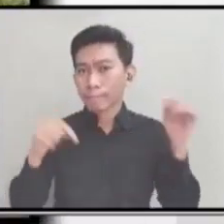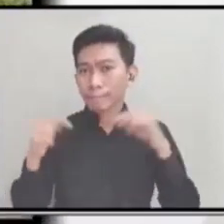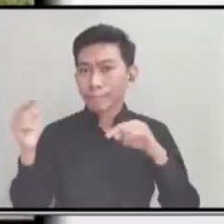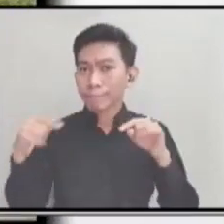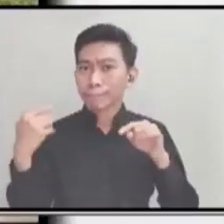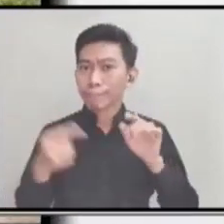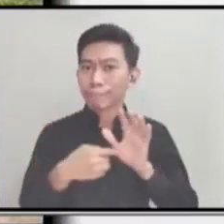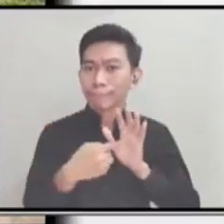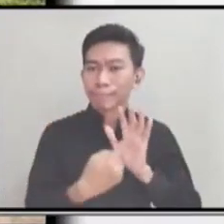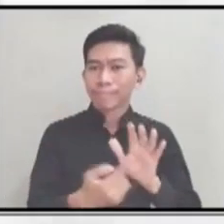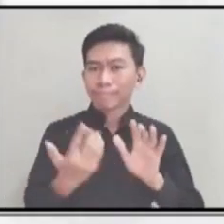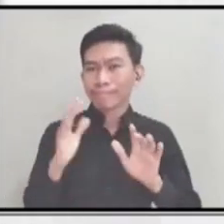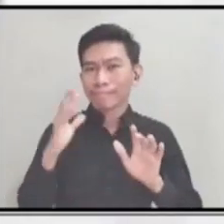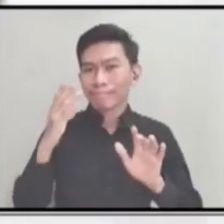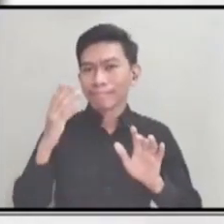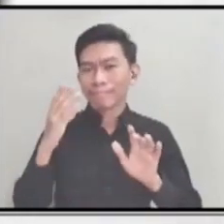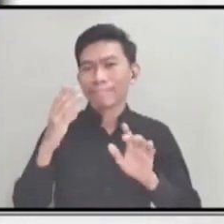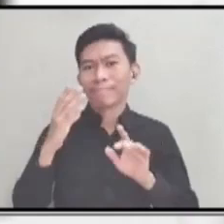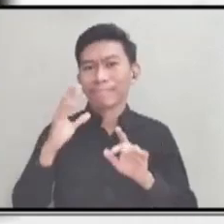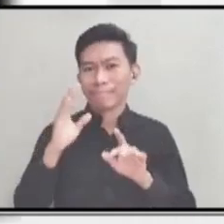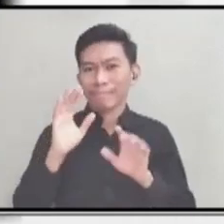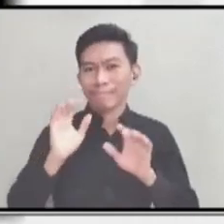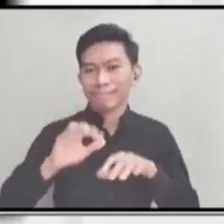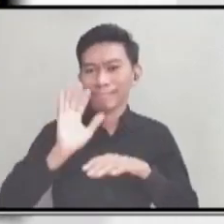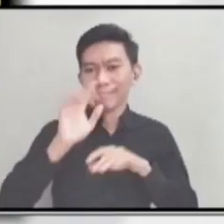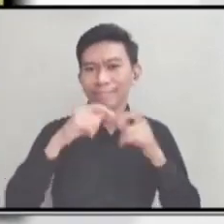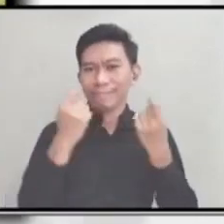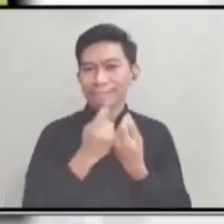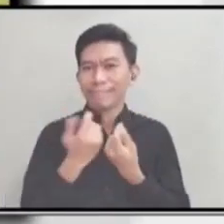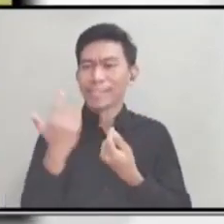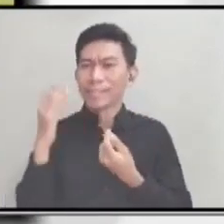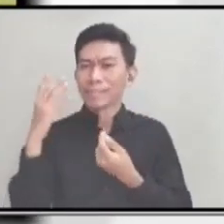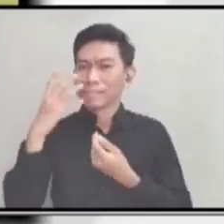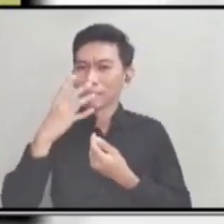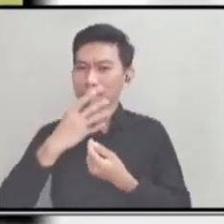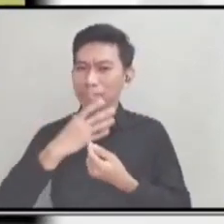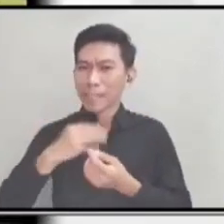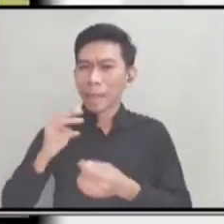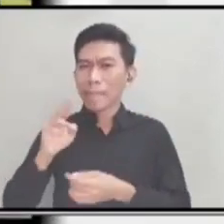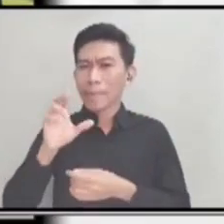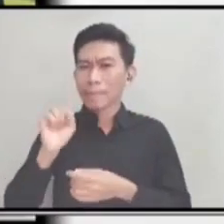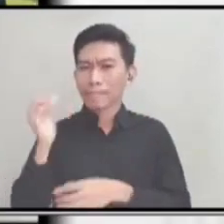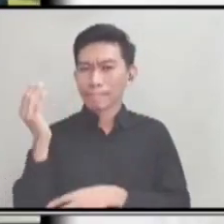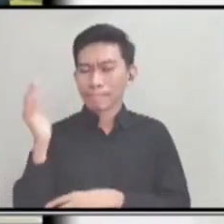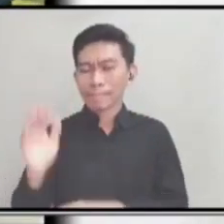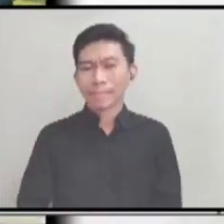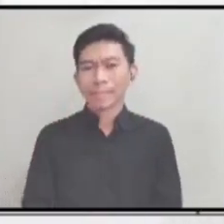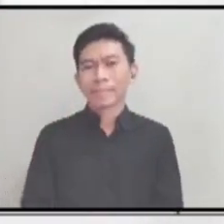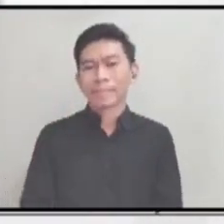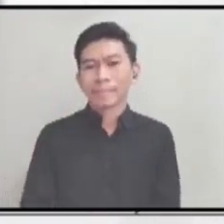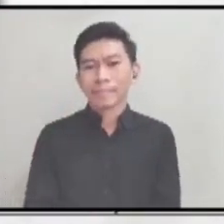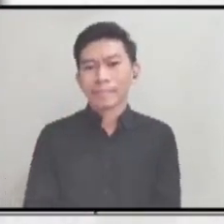nagagandahang mga muse. Bien Manalo, para sa Morning Show ng Bayan, Rise and Shine Pilipinas!